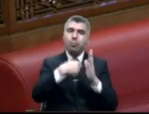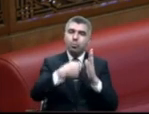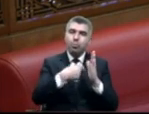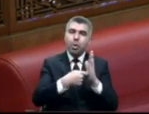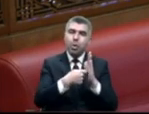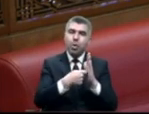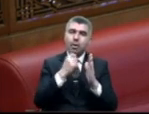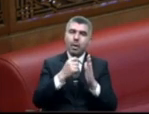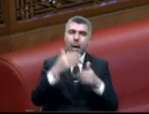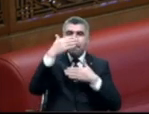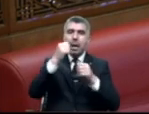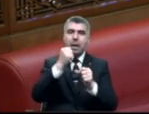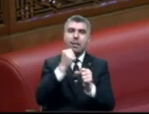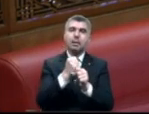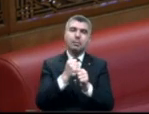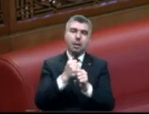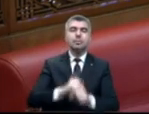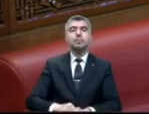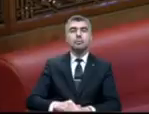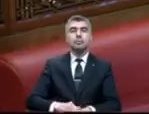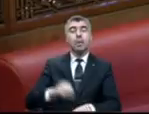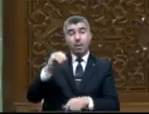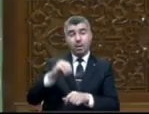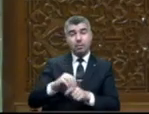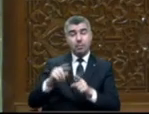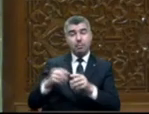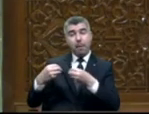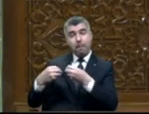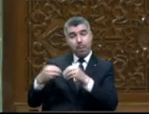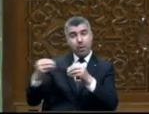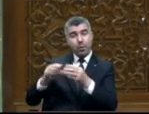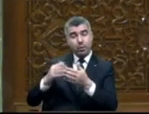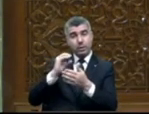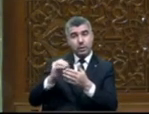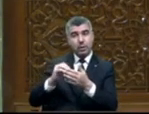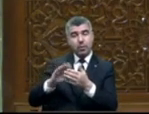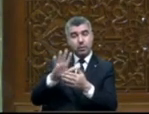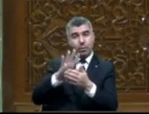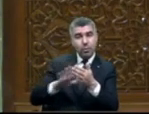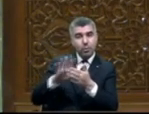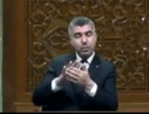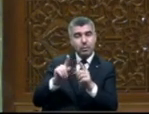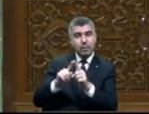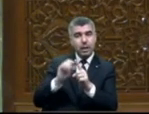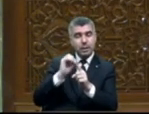للدخول بالمغرب. وتجدر الإشارة إلى أن جنب تسويقي لخدمات التشغيل بالخارج مرتبط بإكراهات